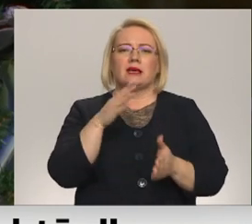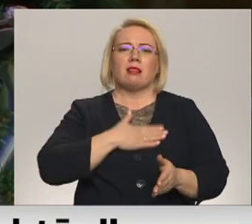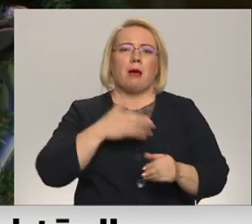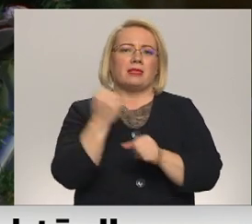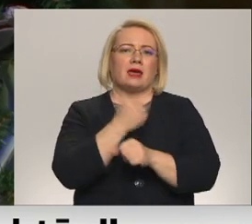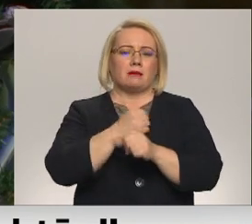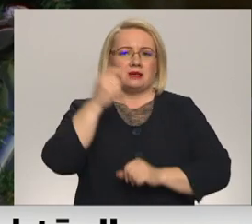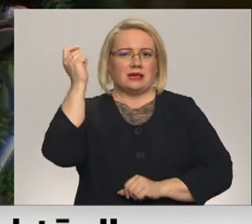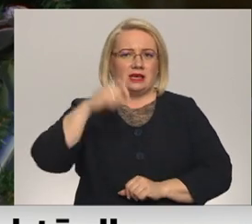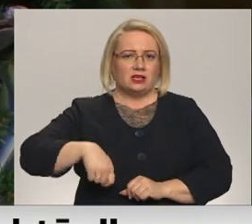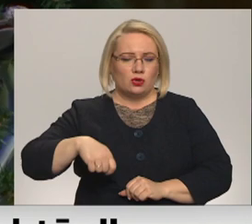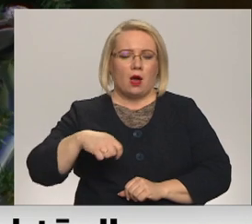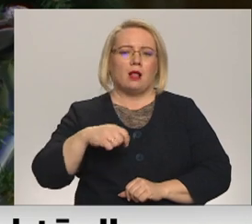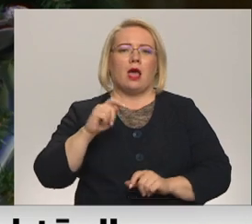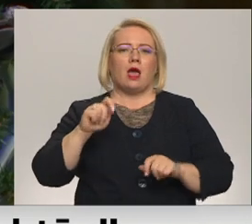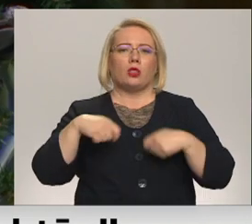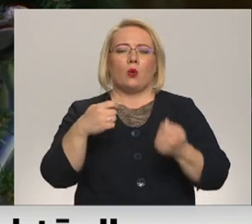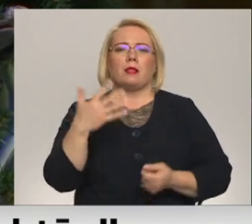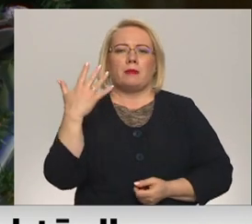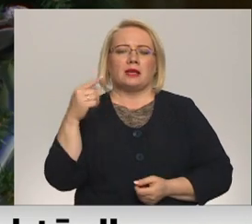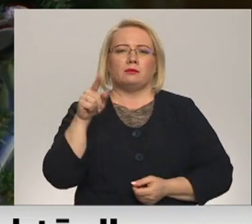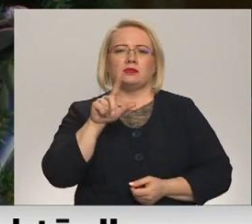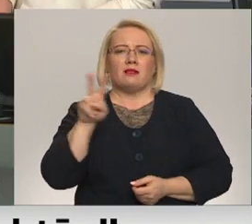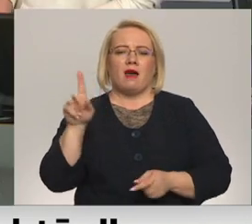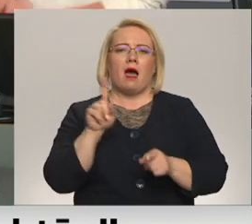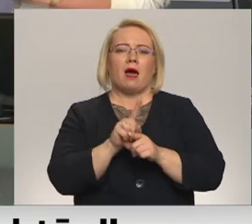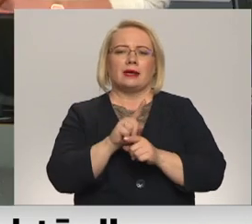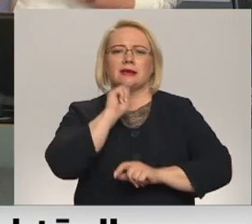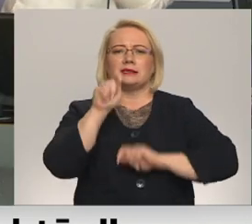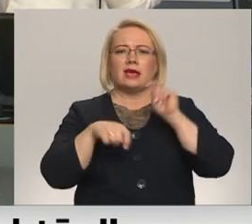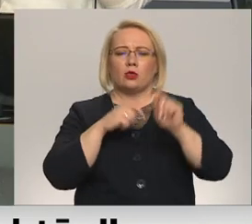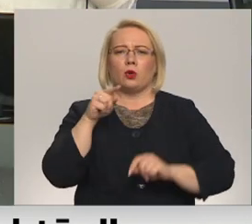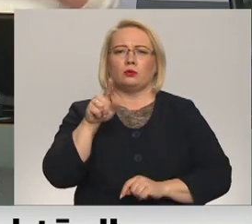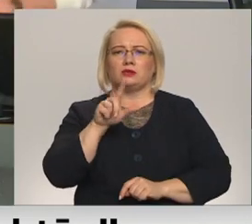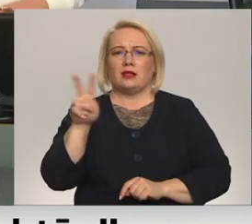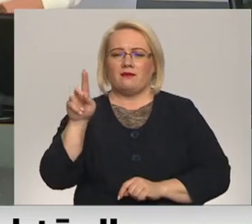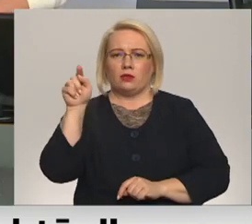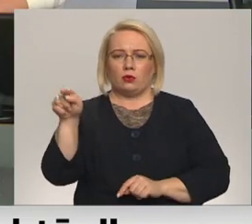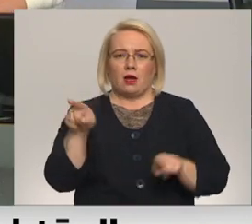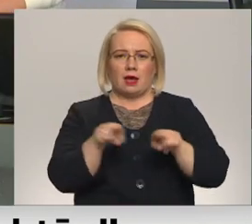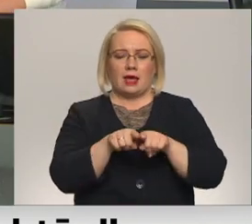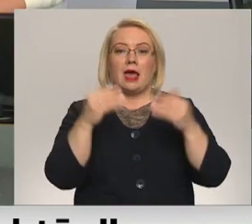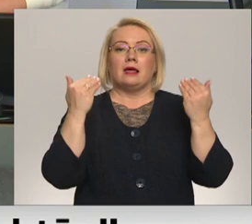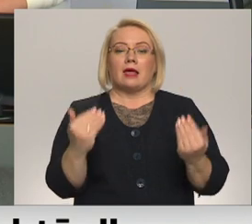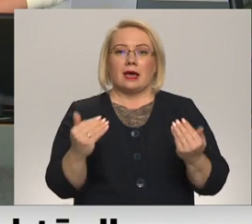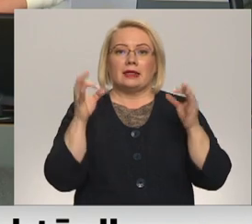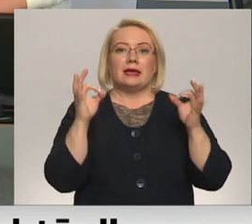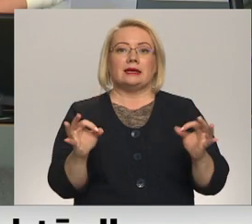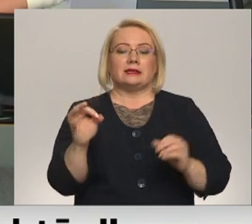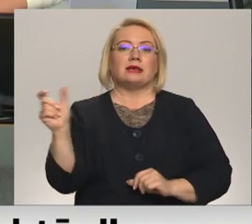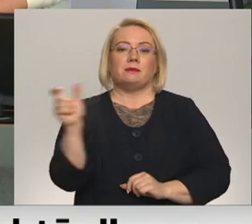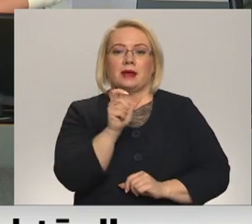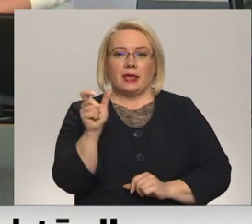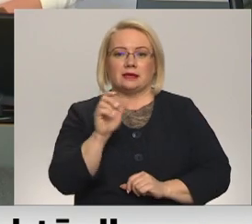mājaslapā, kas ir sastopama, kā arī ziedot LV portālā. Šis ir īstais mirklis, dāmas un kungi, kas